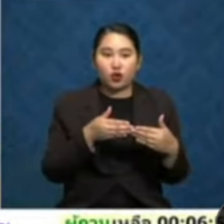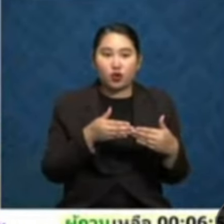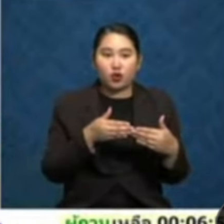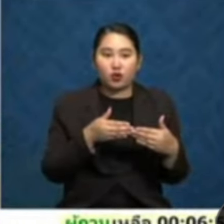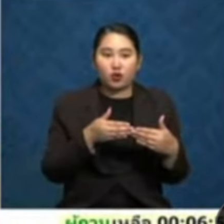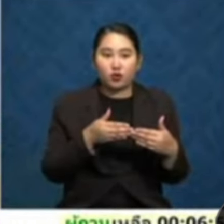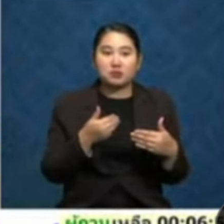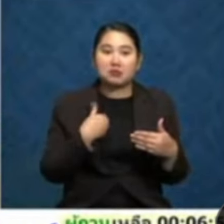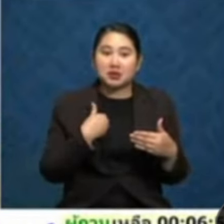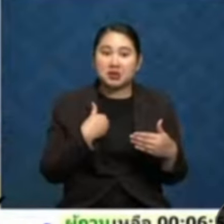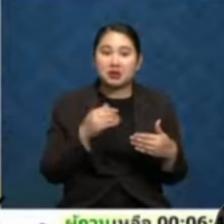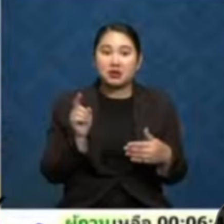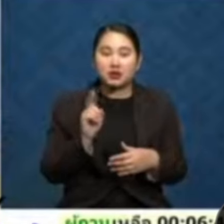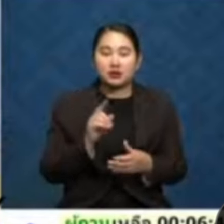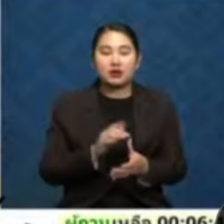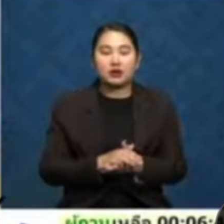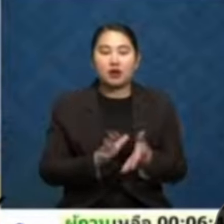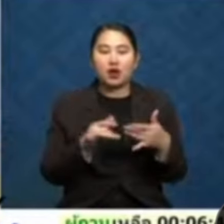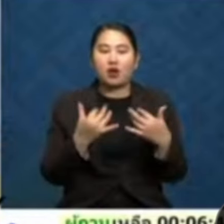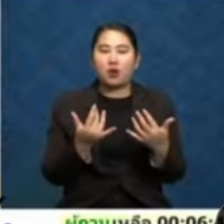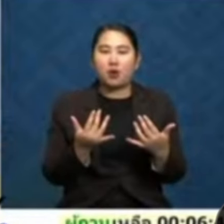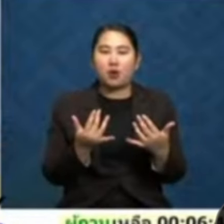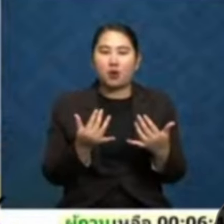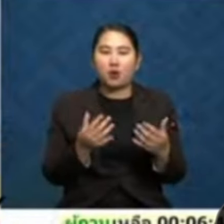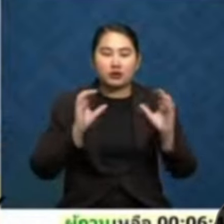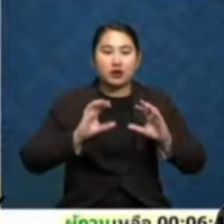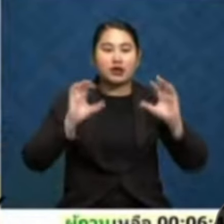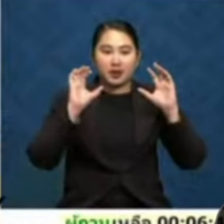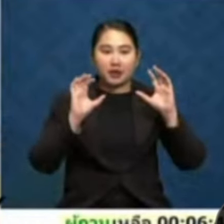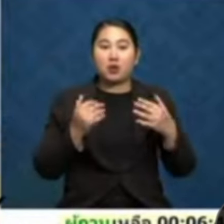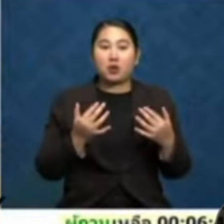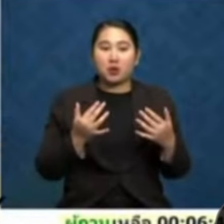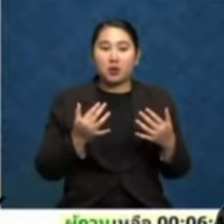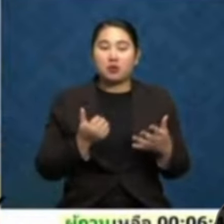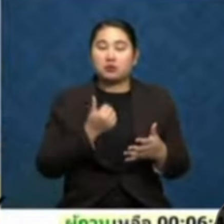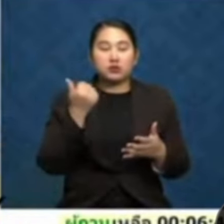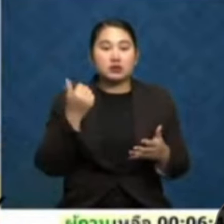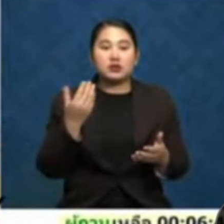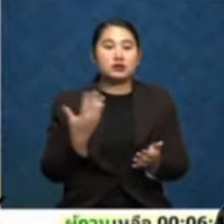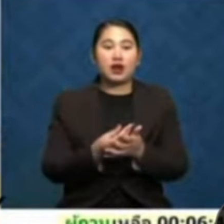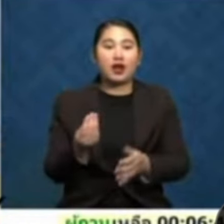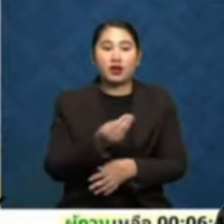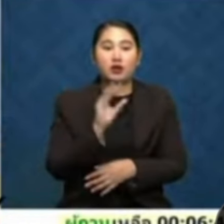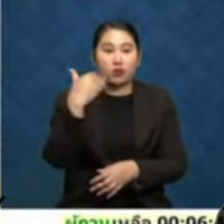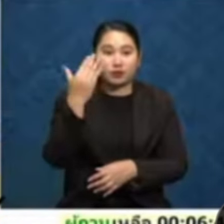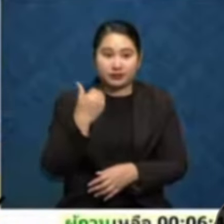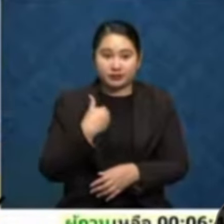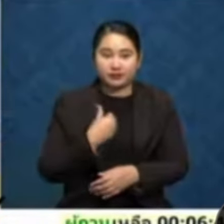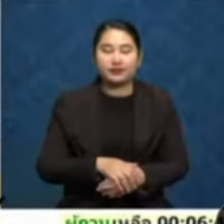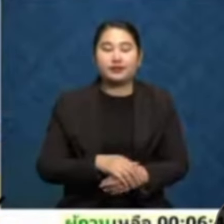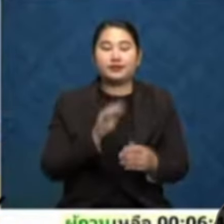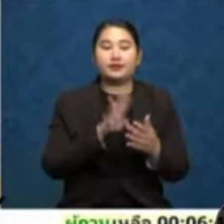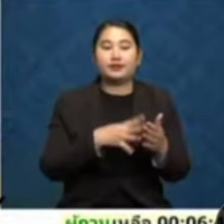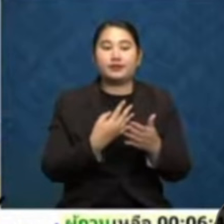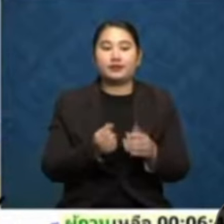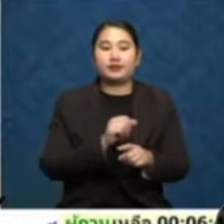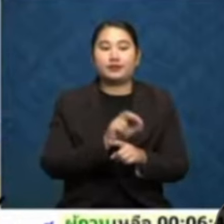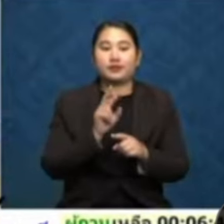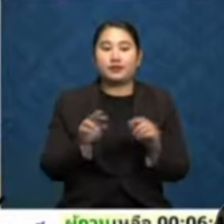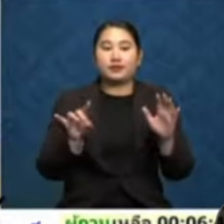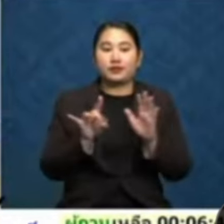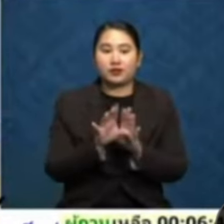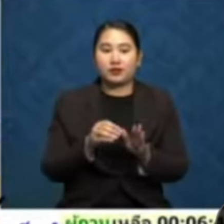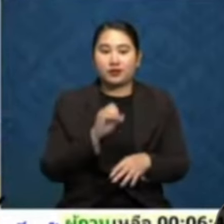หนึ่งอยู่ด้วยหรือไม่นอกเหนือที่จะต้องรอรับเงินอุดหนุนจากรัฐบาลส่วนกลางอย่างเดียวเท่านั้นนะครับมาตรการ 2ข้อสุดท้ายนะครับ